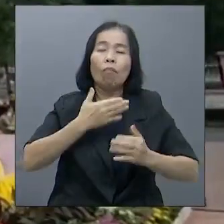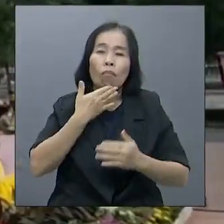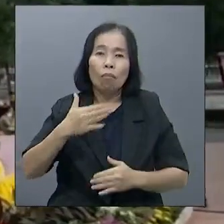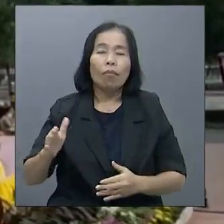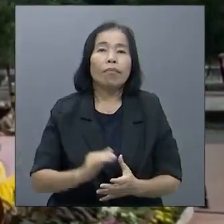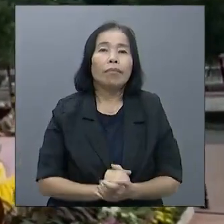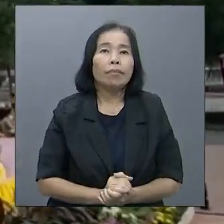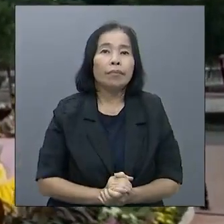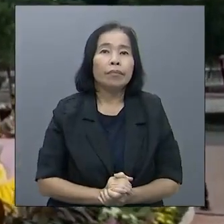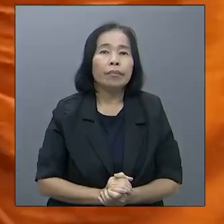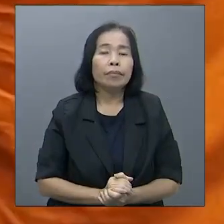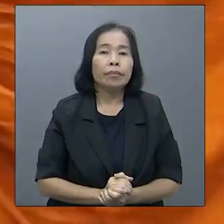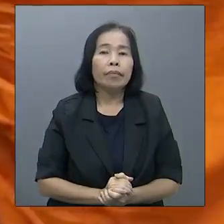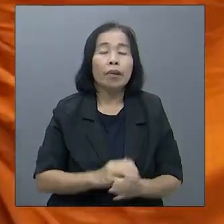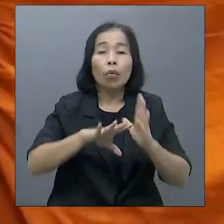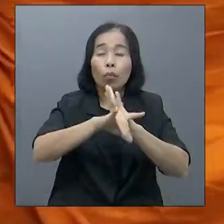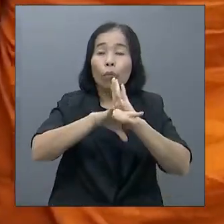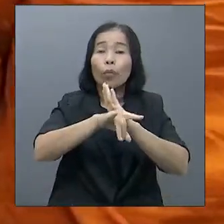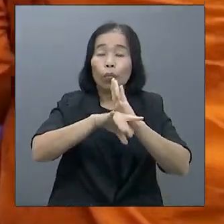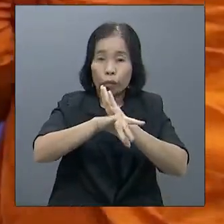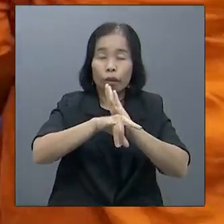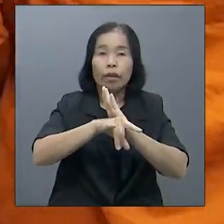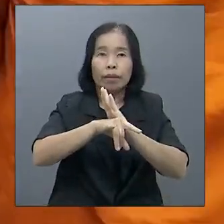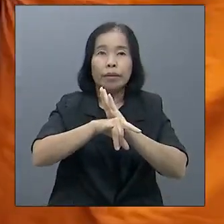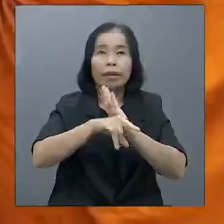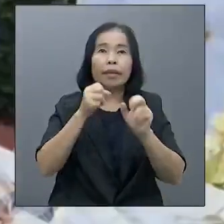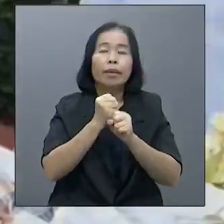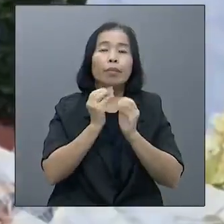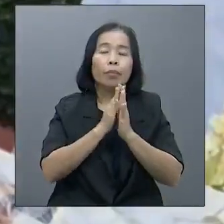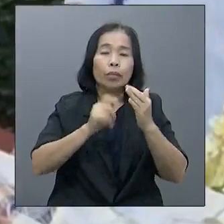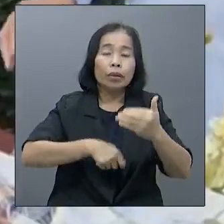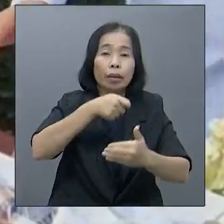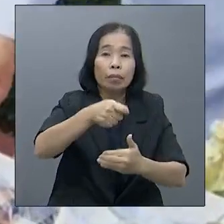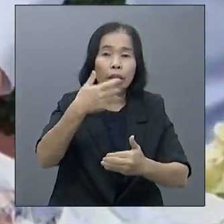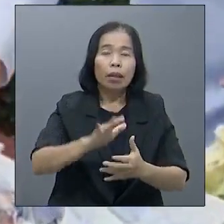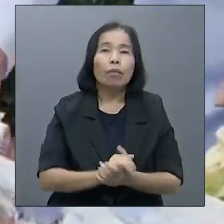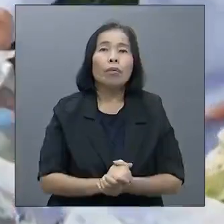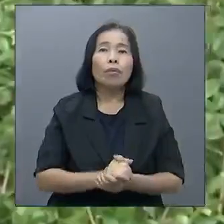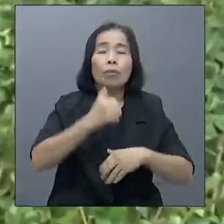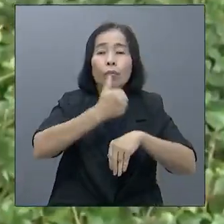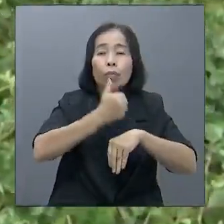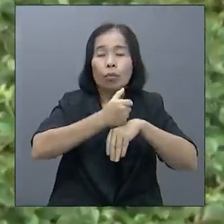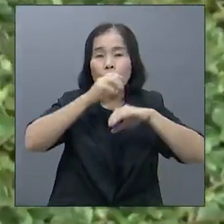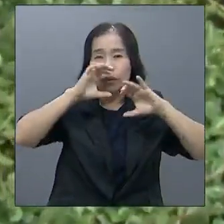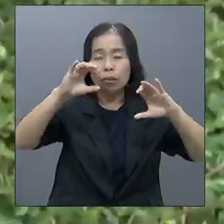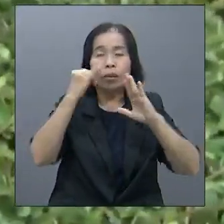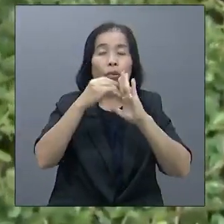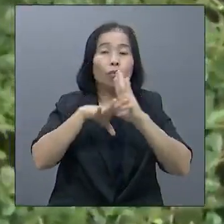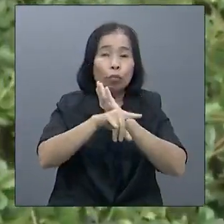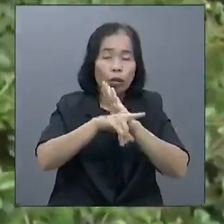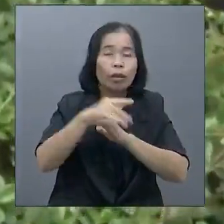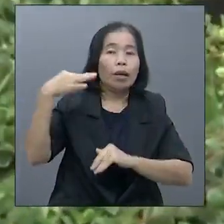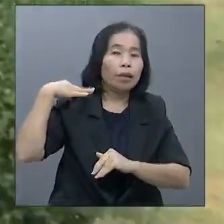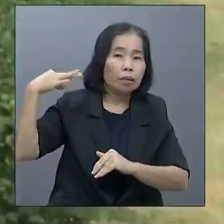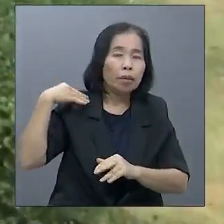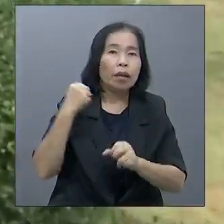ส่วนที่จังหวัดชลบุรีนอกจากจะร่วมกันทำบุญตักบาตแล้วผู้ชการจังหวัดยังได้นำประชาชนและจิตอาสาร่วมกัน